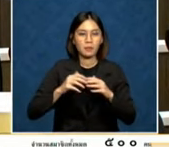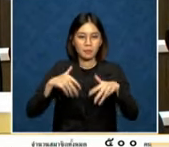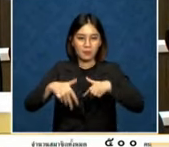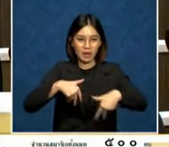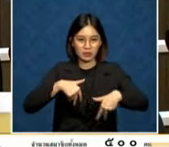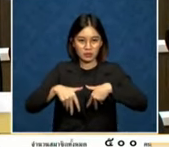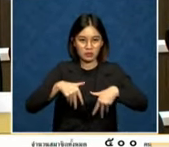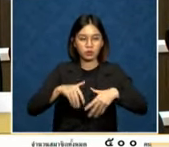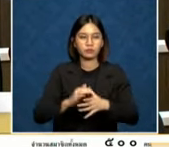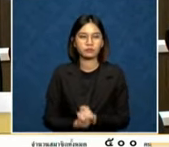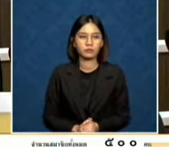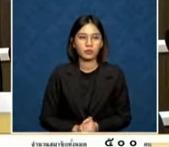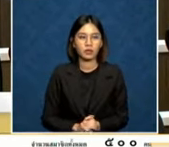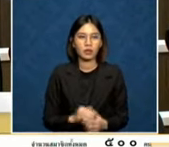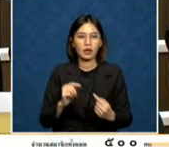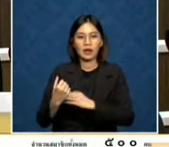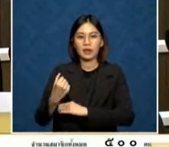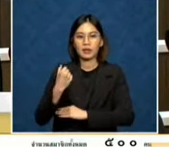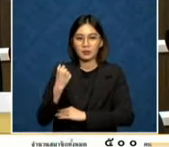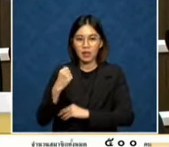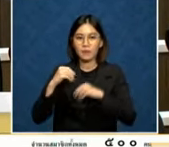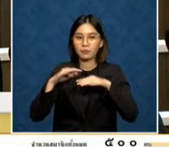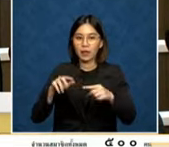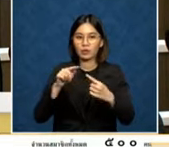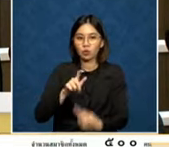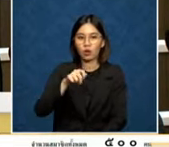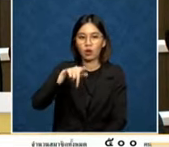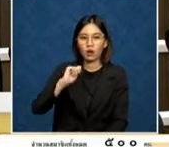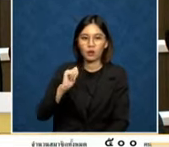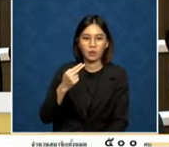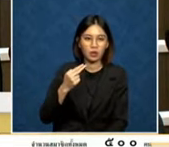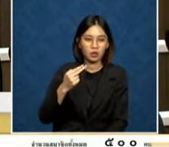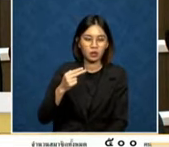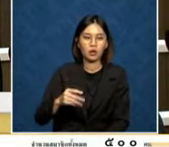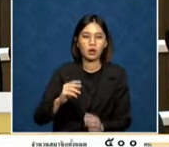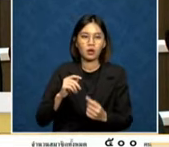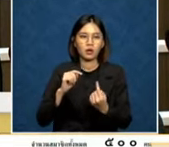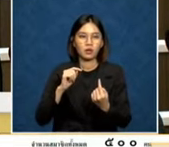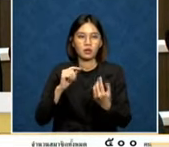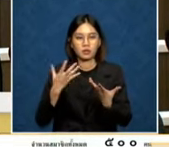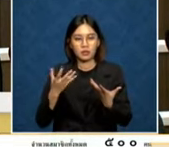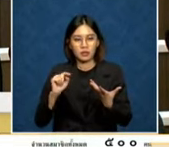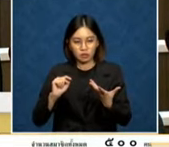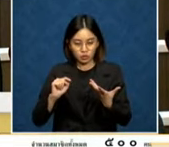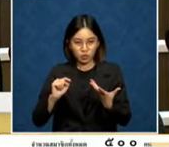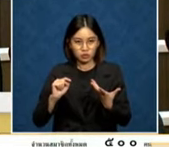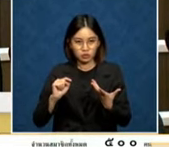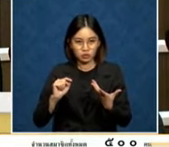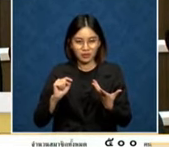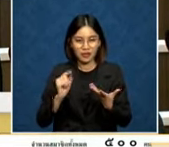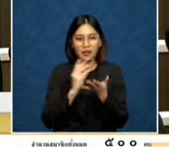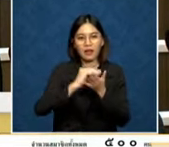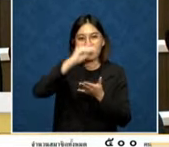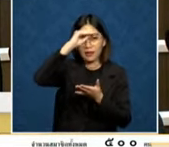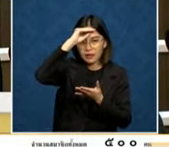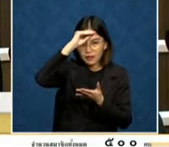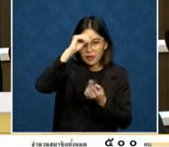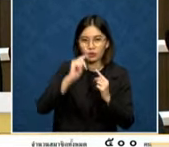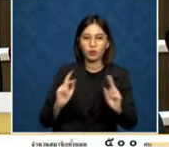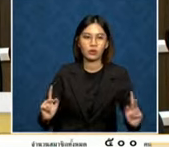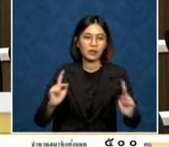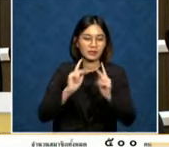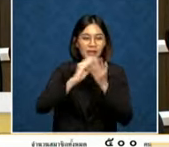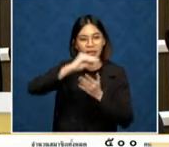ชนจากการกระจายอำนาจทางการศึกษาสู่องค์กรปกครองส่วนท้องถิ่นและการกระจายอำนาจการศึกษาของกระทรวง